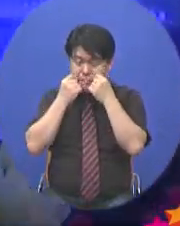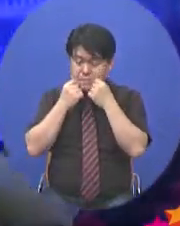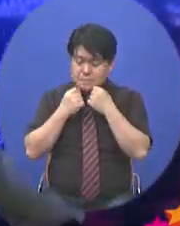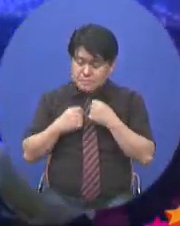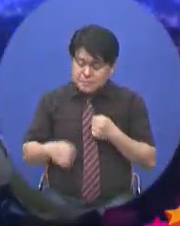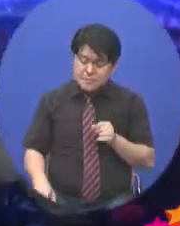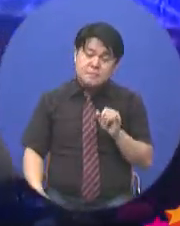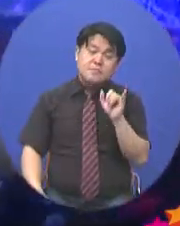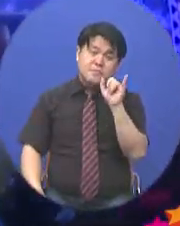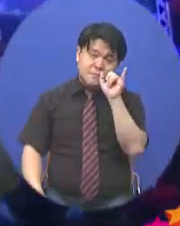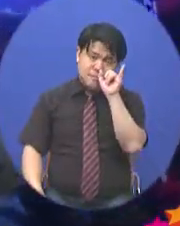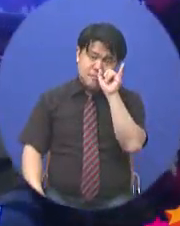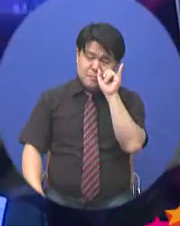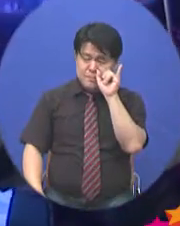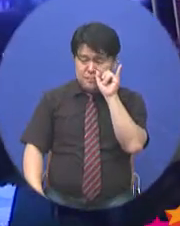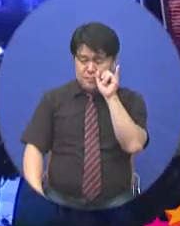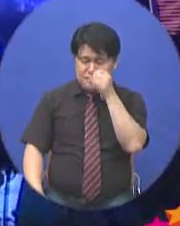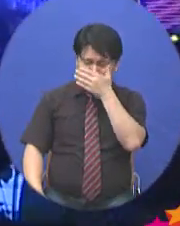눈물